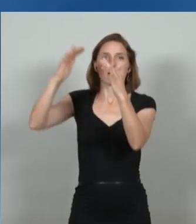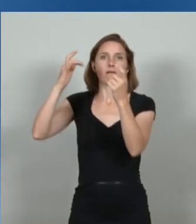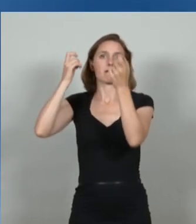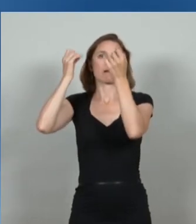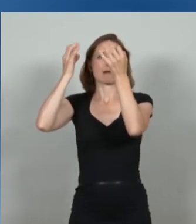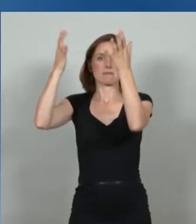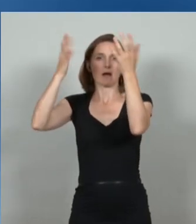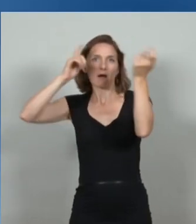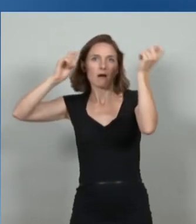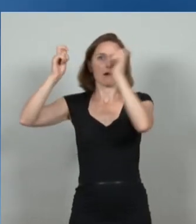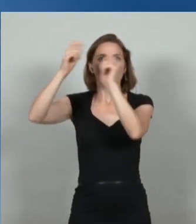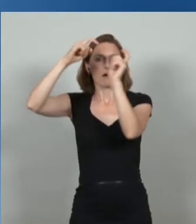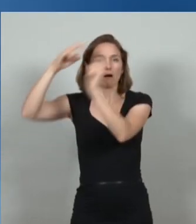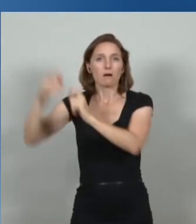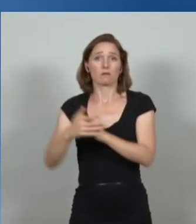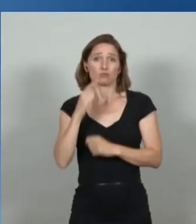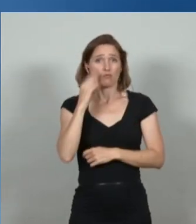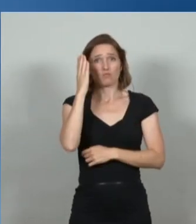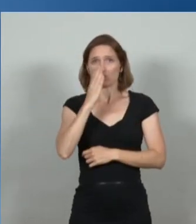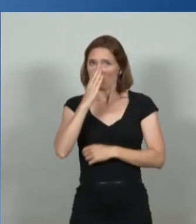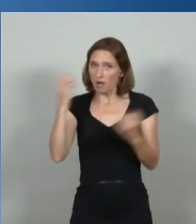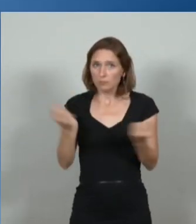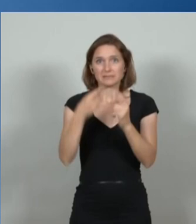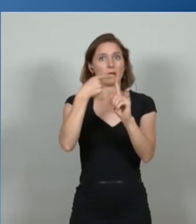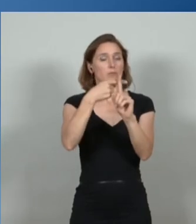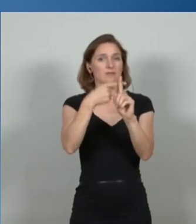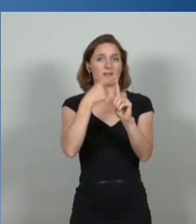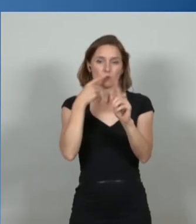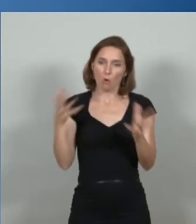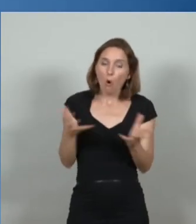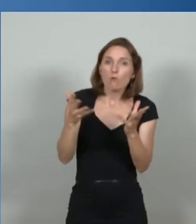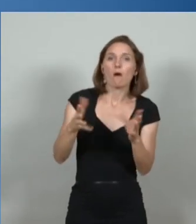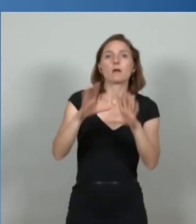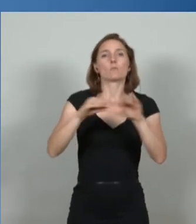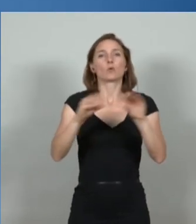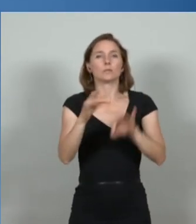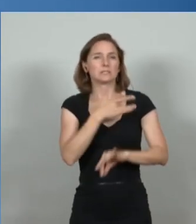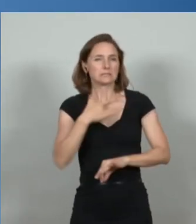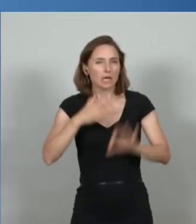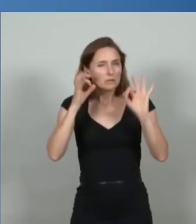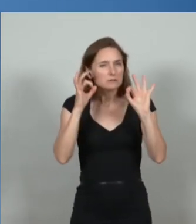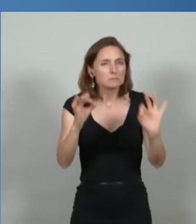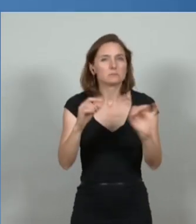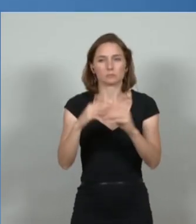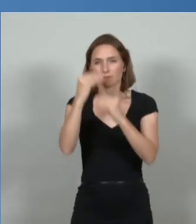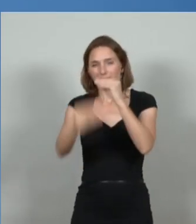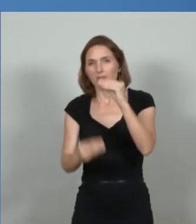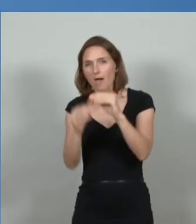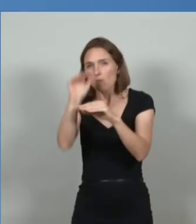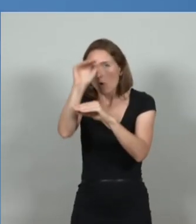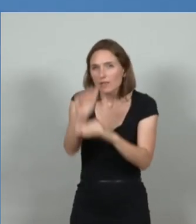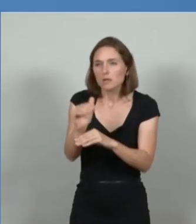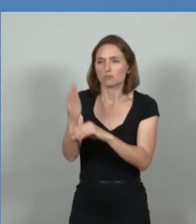positive qui vendent les mérites des produits sains et respectueux de la terre des animaux humains non humains il est aujourd'hui